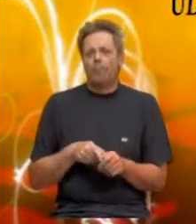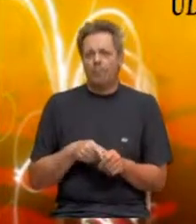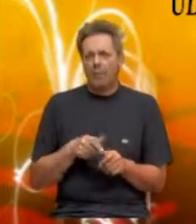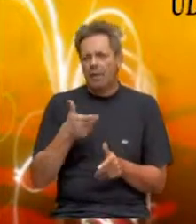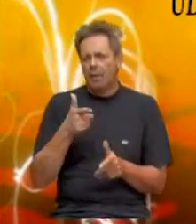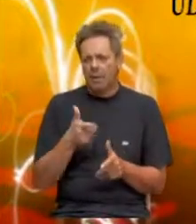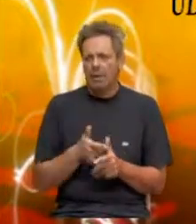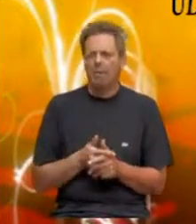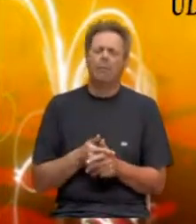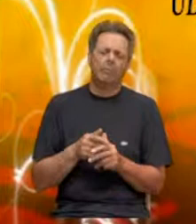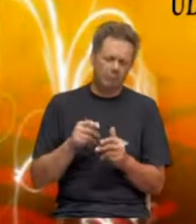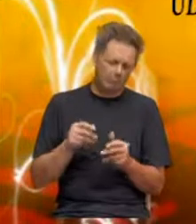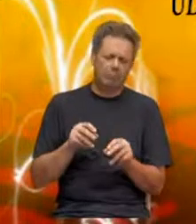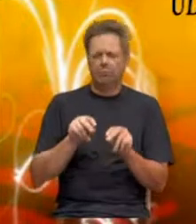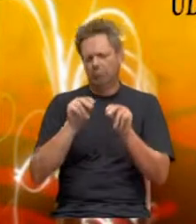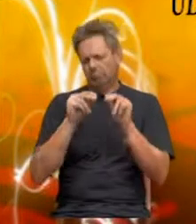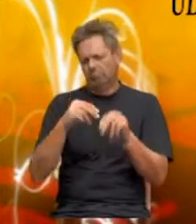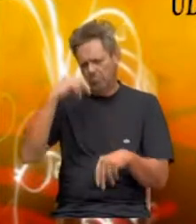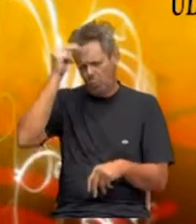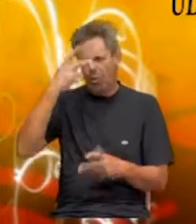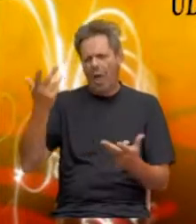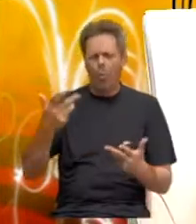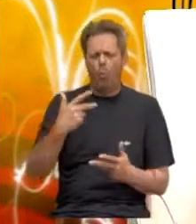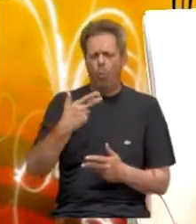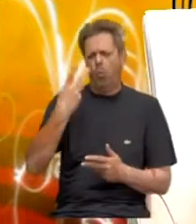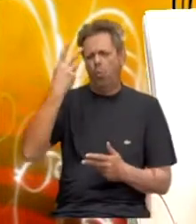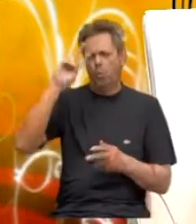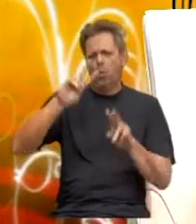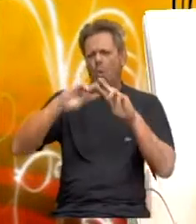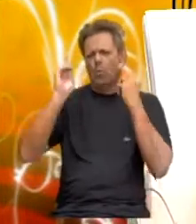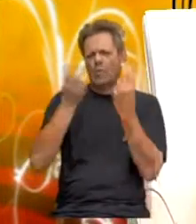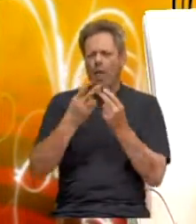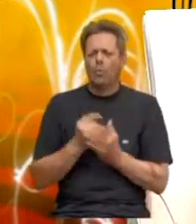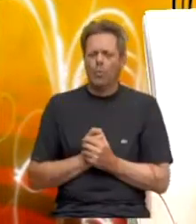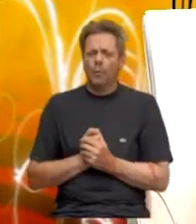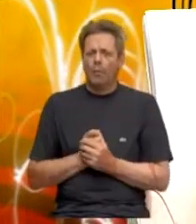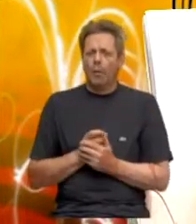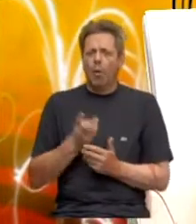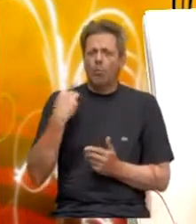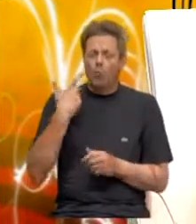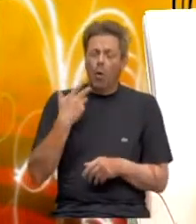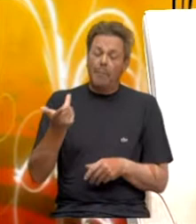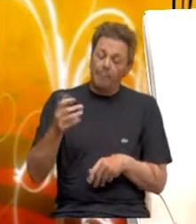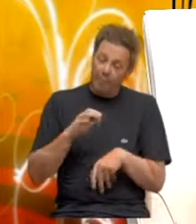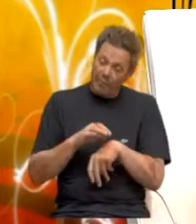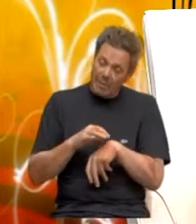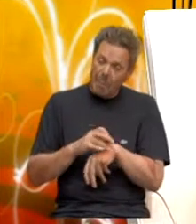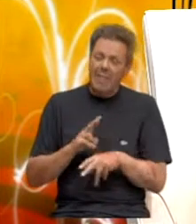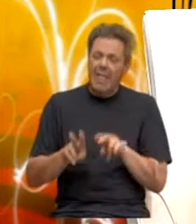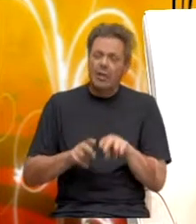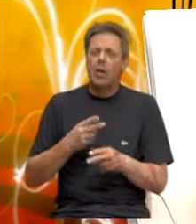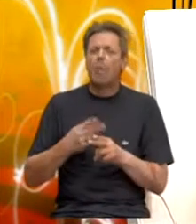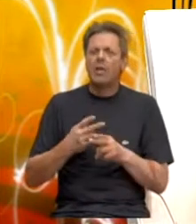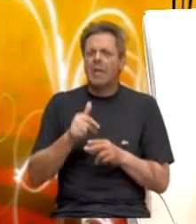na Cambridgeu, Clevelandu i u Innsbrucku, je li tako? Tako je. Na klinikama. Tako je. Osim toga, bavite se liječenjem bolesnika